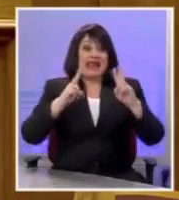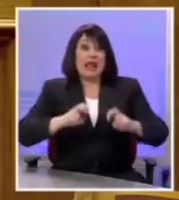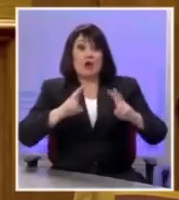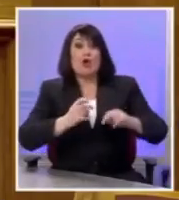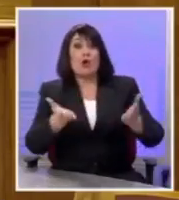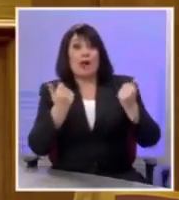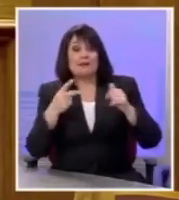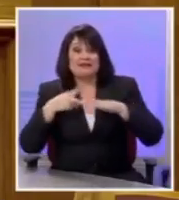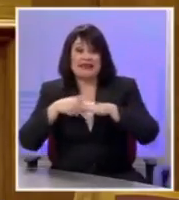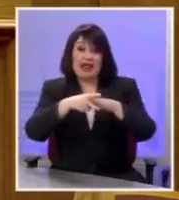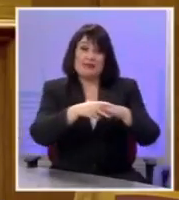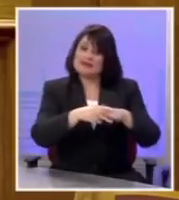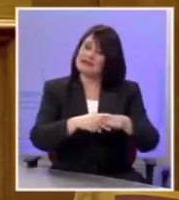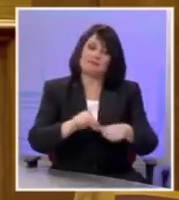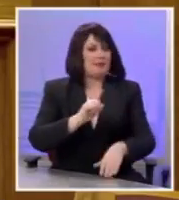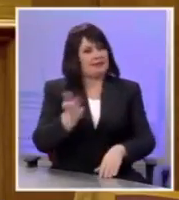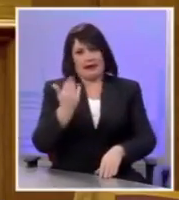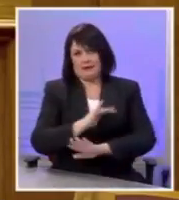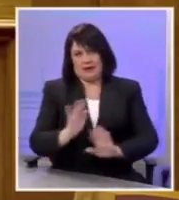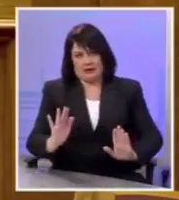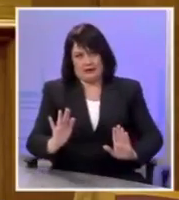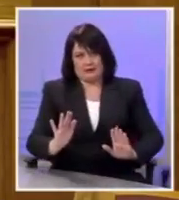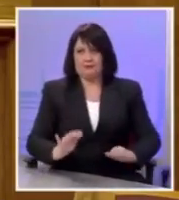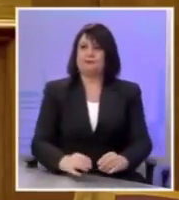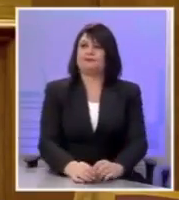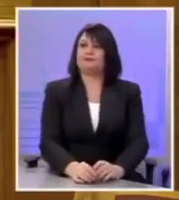τραπεζών καταρρύπτει και αυτή.